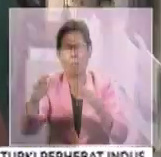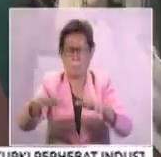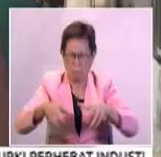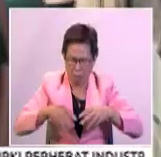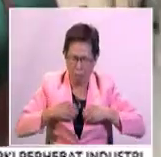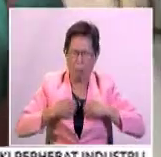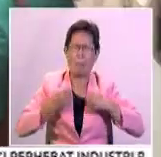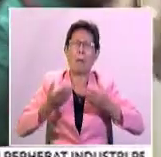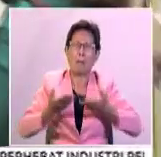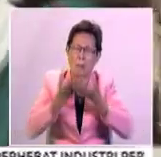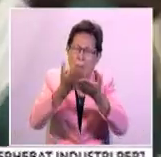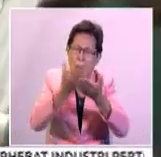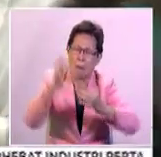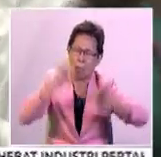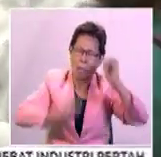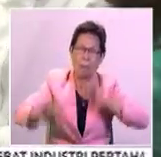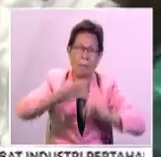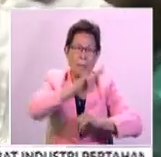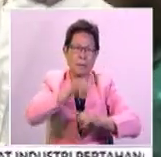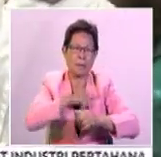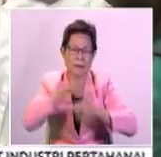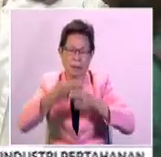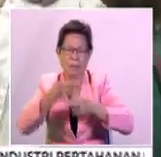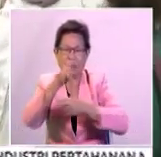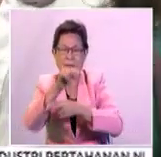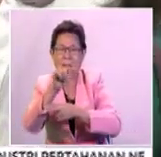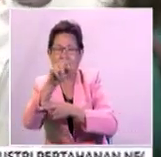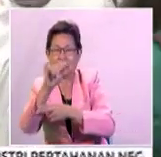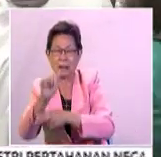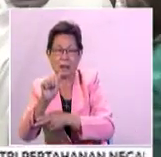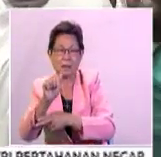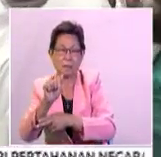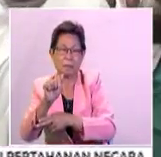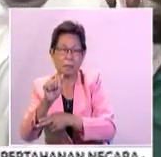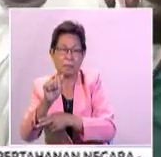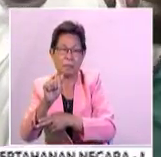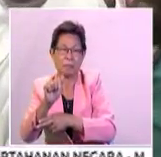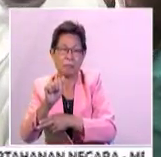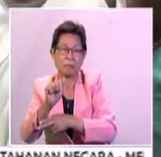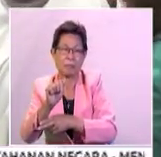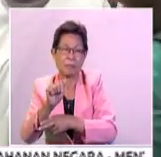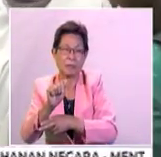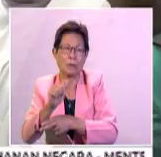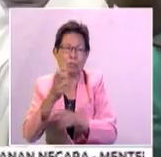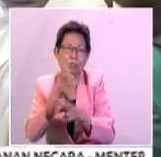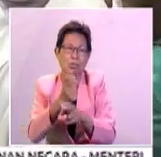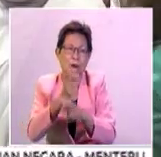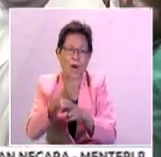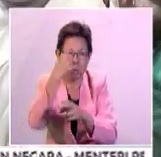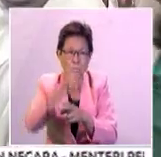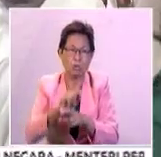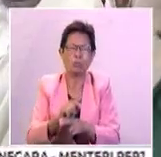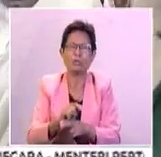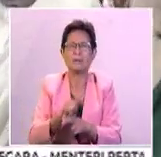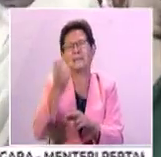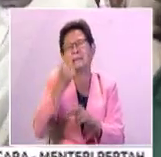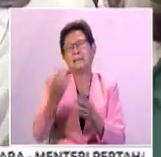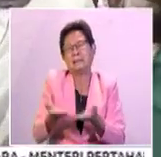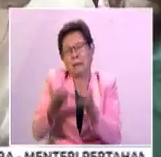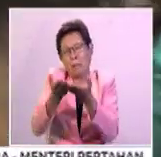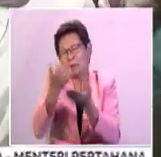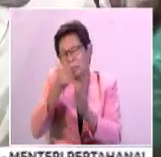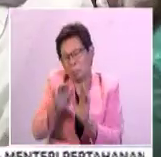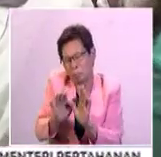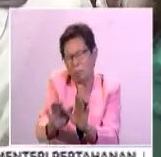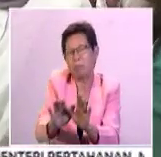banyak tawaran berlakon. Pemilik nama sebenar Nadia Najwa Muhammad Rashidi itu memberitahu sukar untuk dia menolak tawaran yang jalan